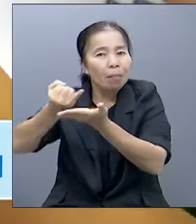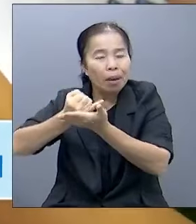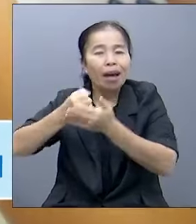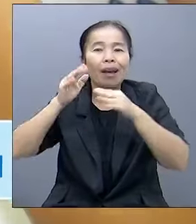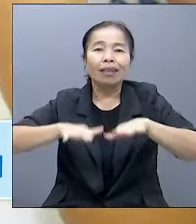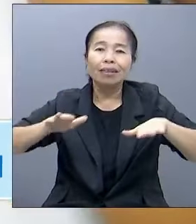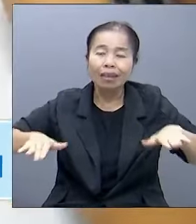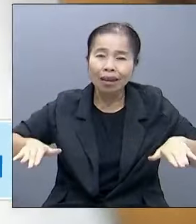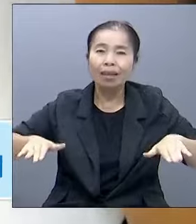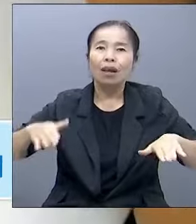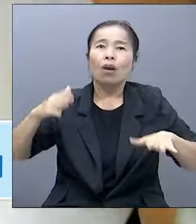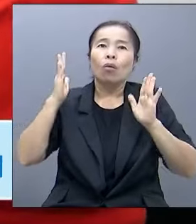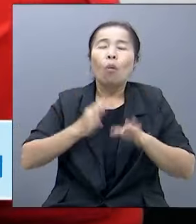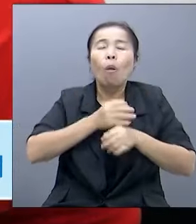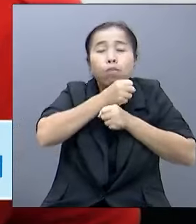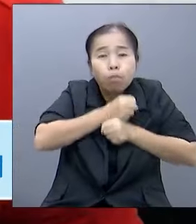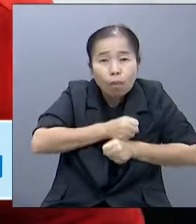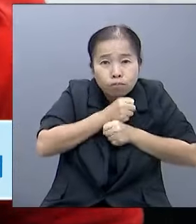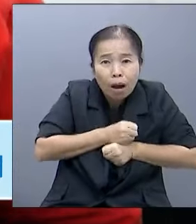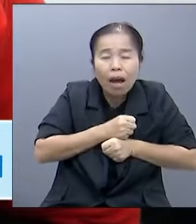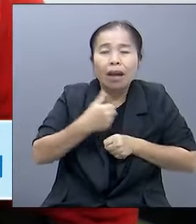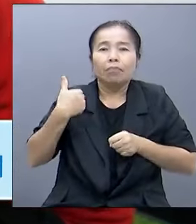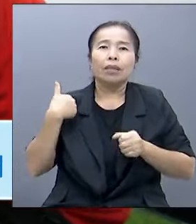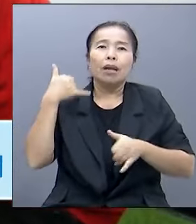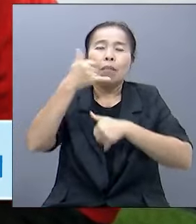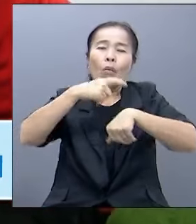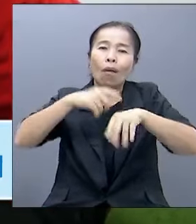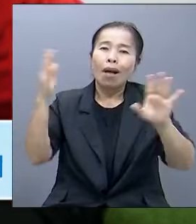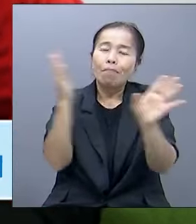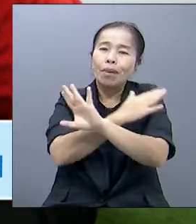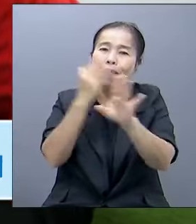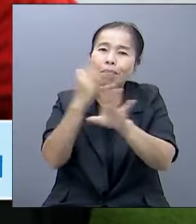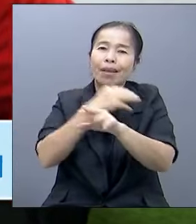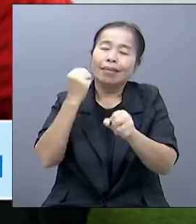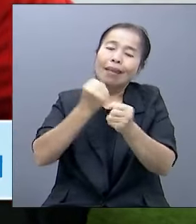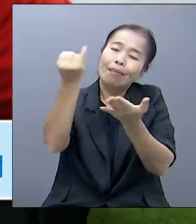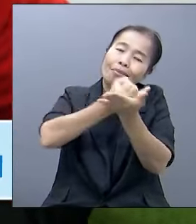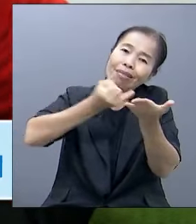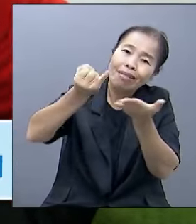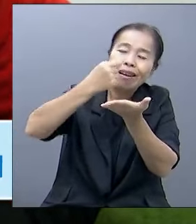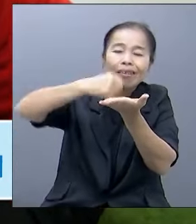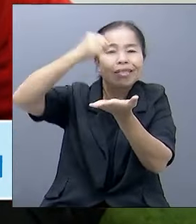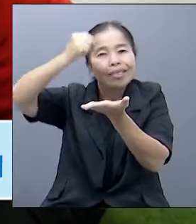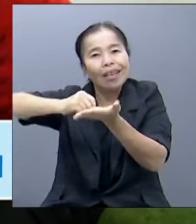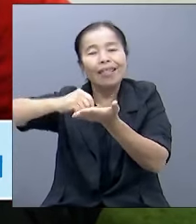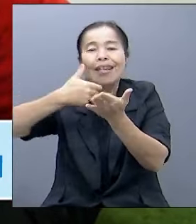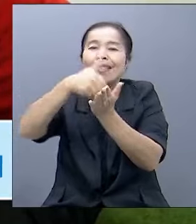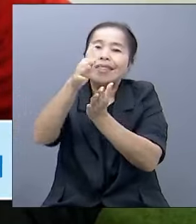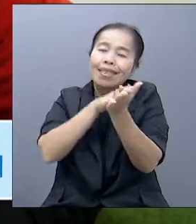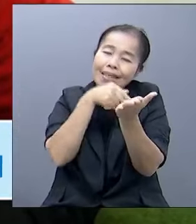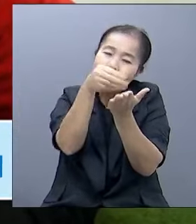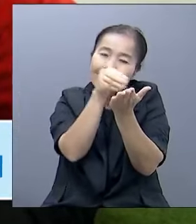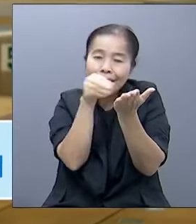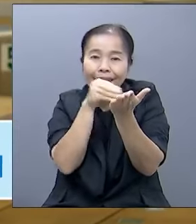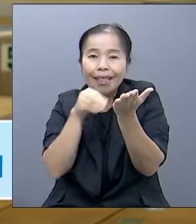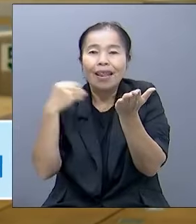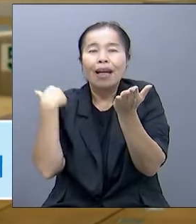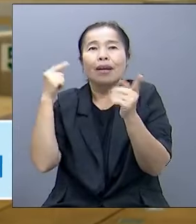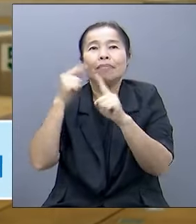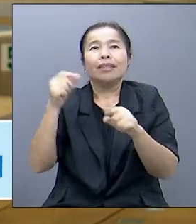ามหรือผู้สูงวัยก็ตามจะมาหัดวาดภาพลงลายมือลงเส้นลงสีแล้วก็มีการปั้นก็